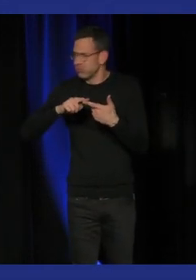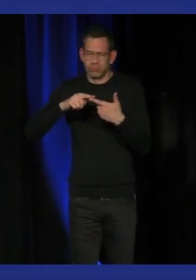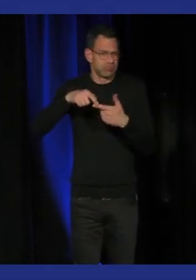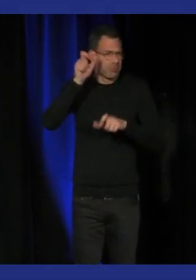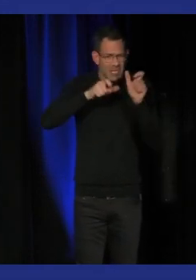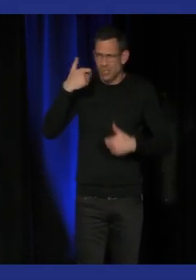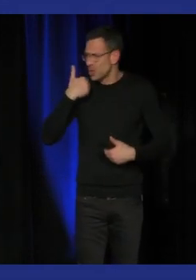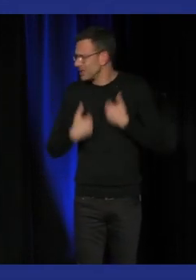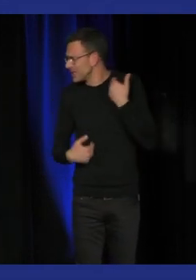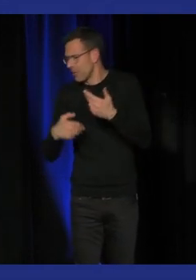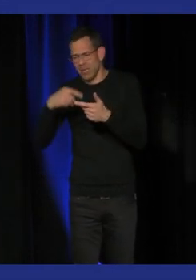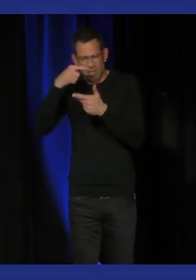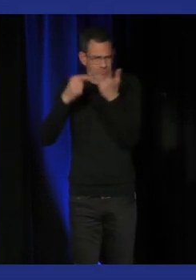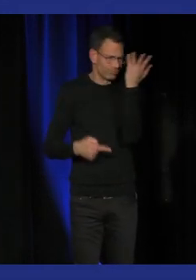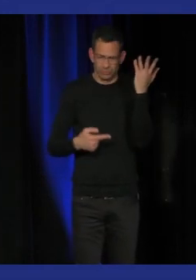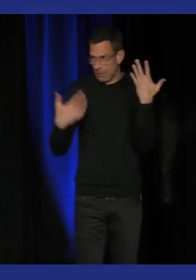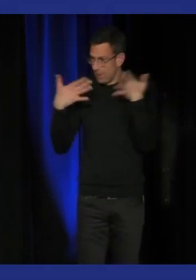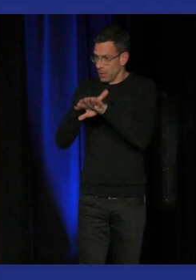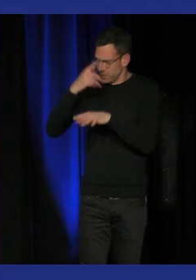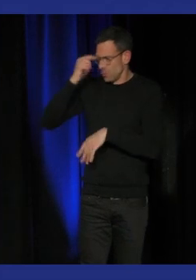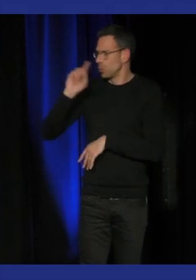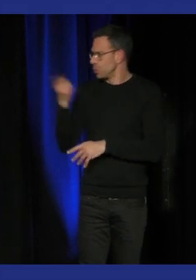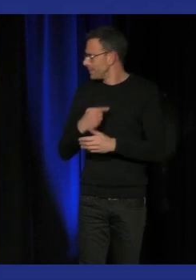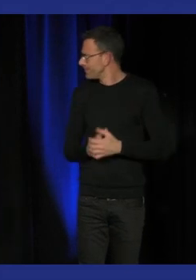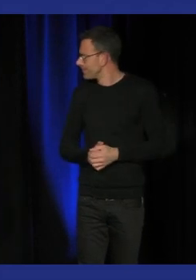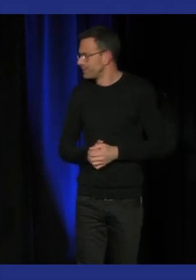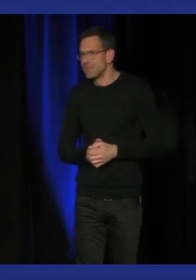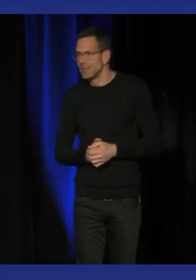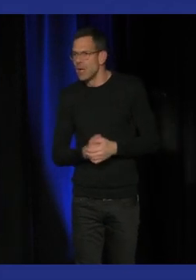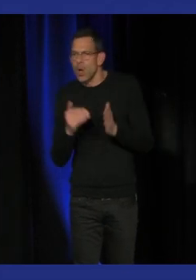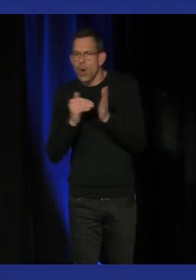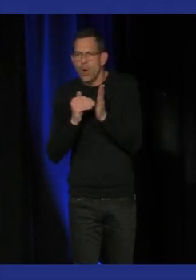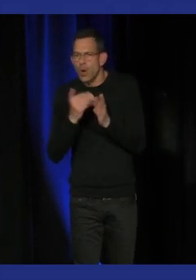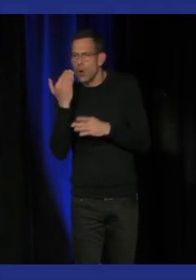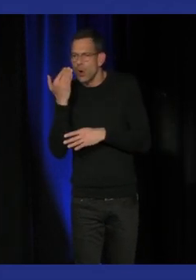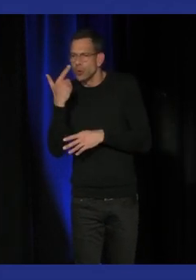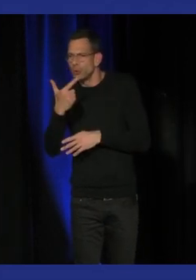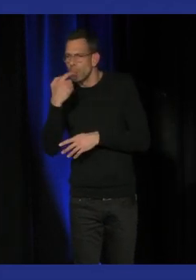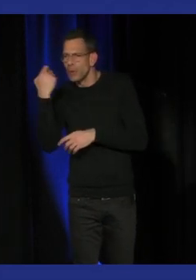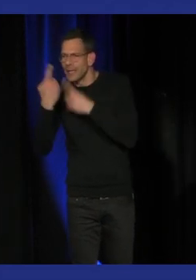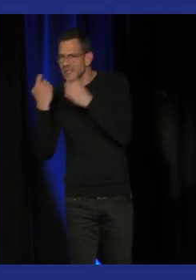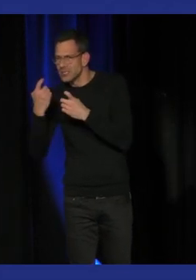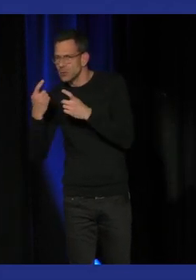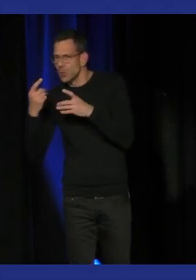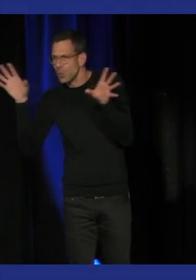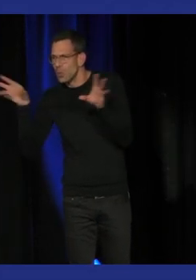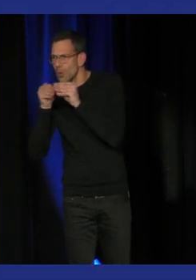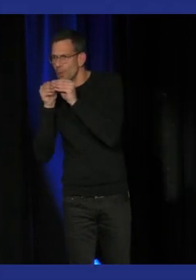pour les personnes handicapées, etc. Peut-être on peut prendre. Il y a deux autres questions. On peut les prendre ensemble, non?